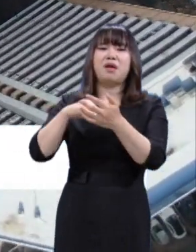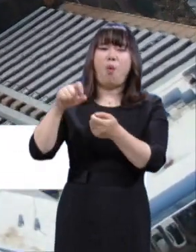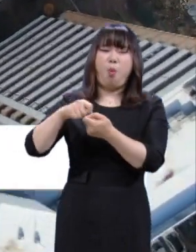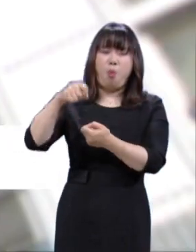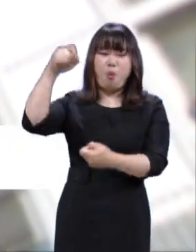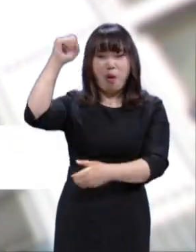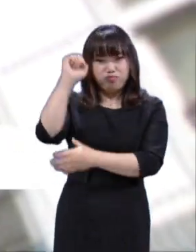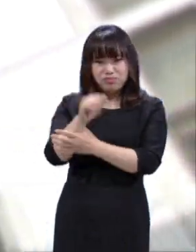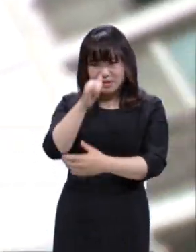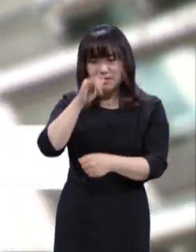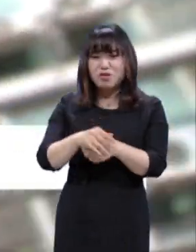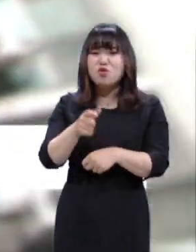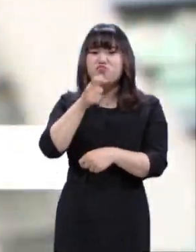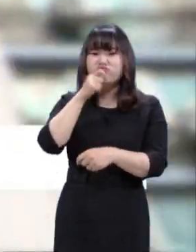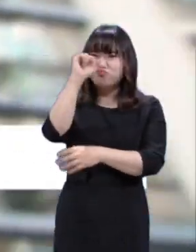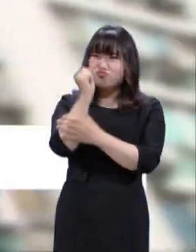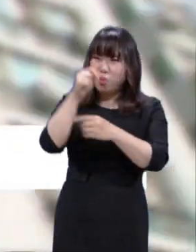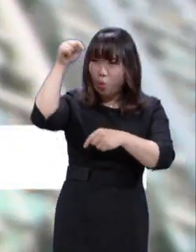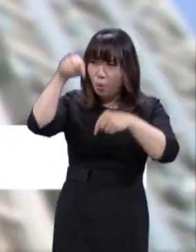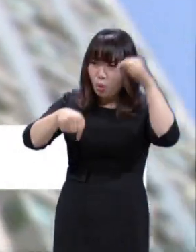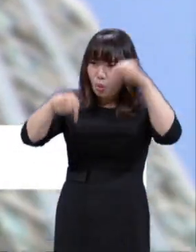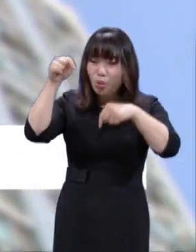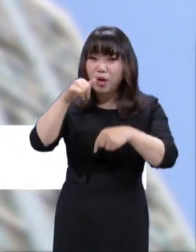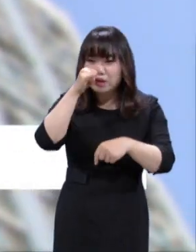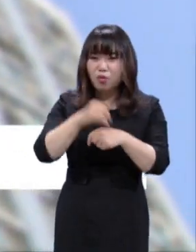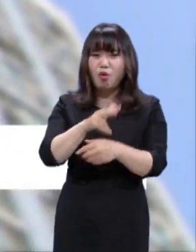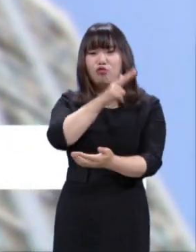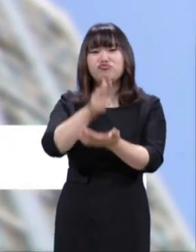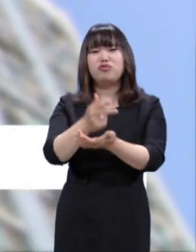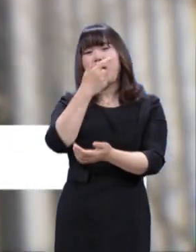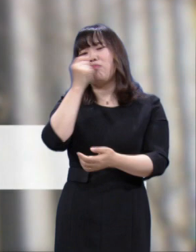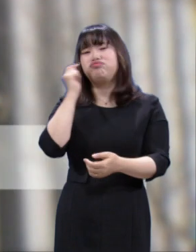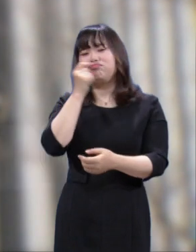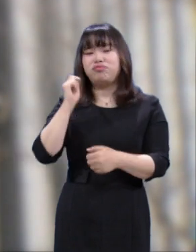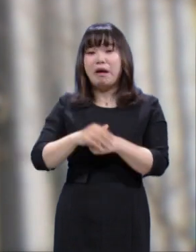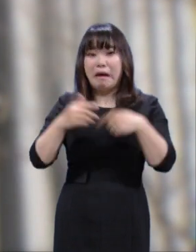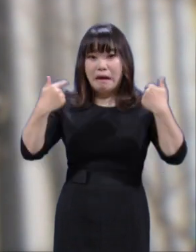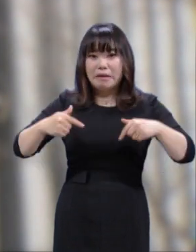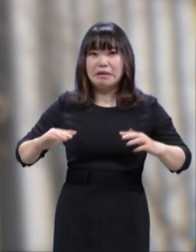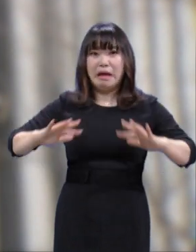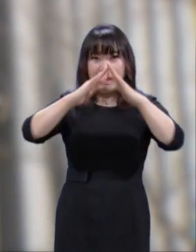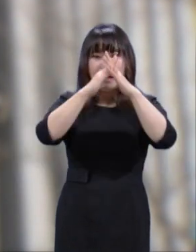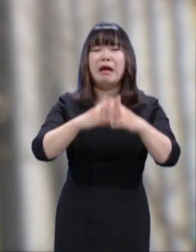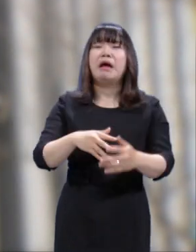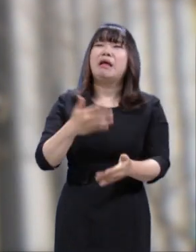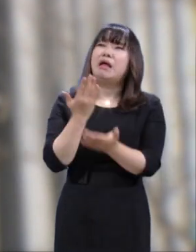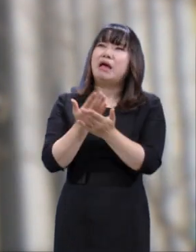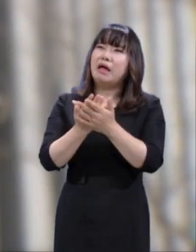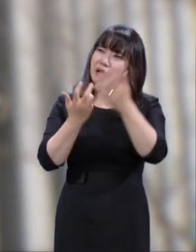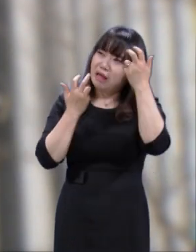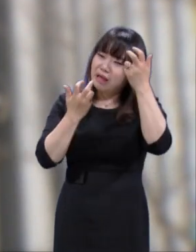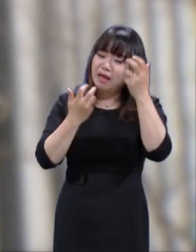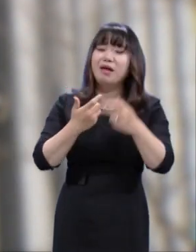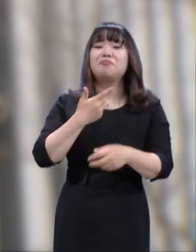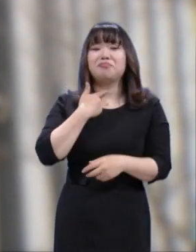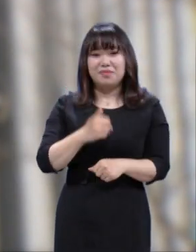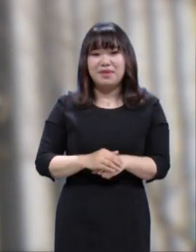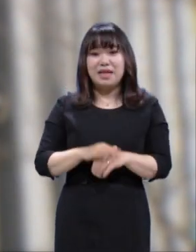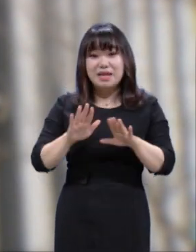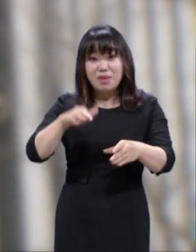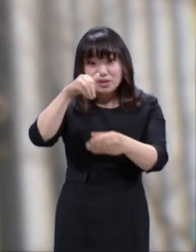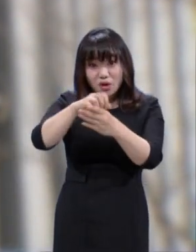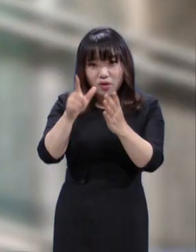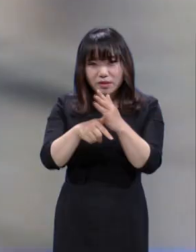오랫동안 녹물 피해와 심각한 주차난을 호소해왔고 재건축은 늘 지역의 화두였습니다. 이번 지방선거